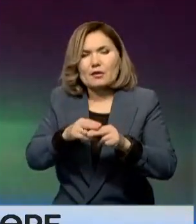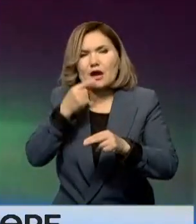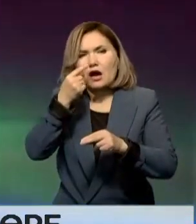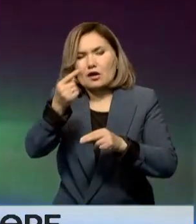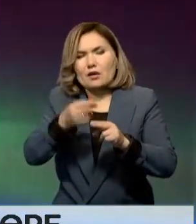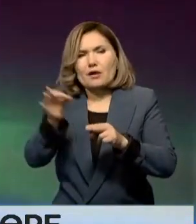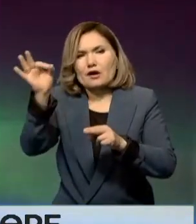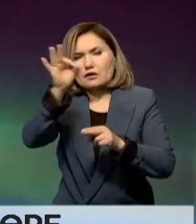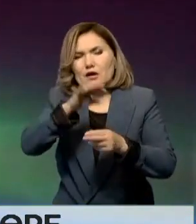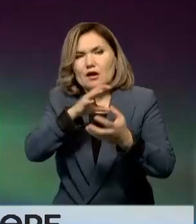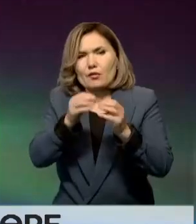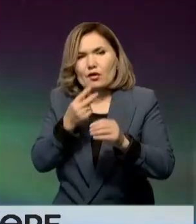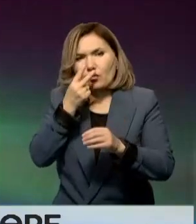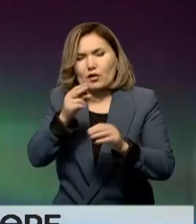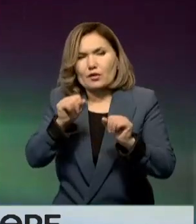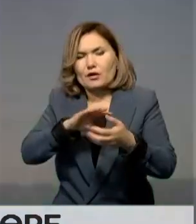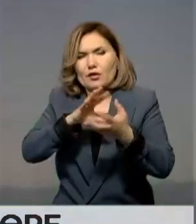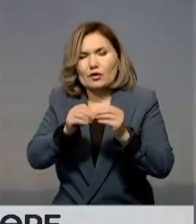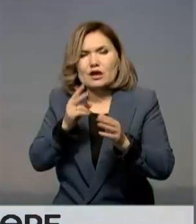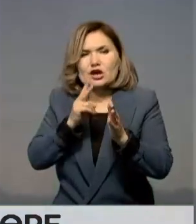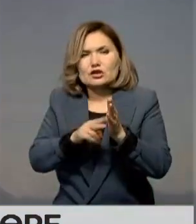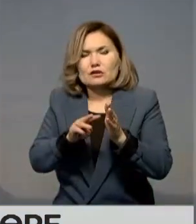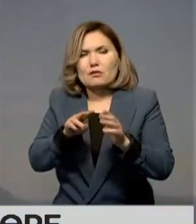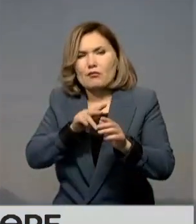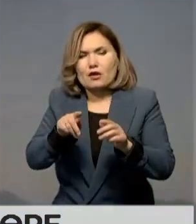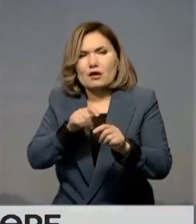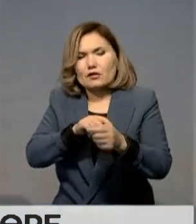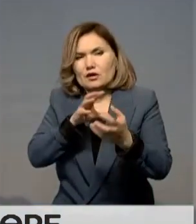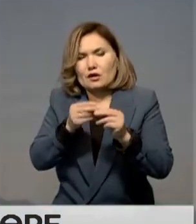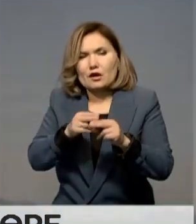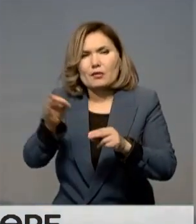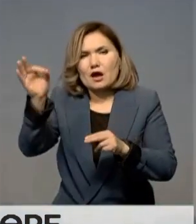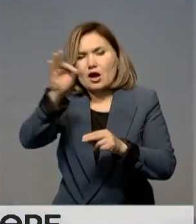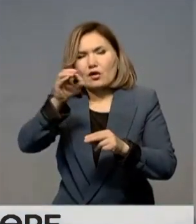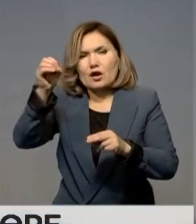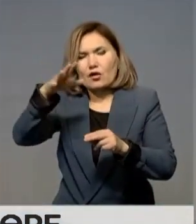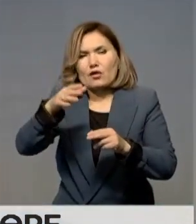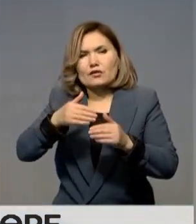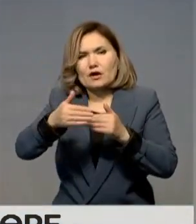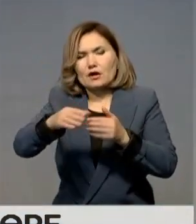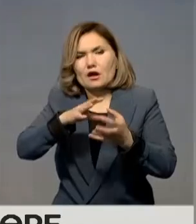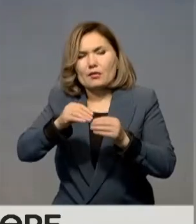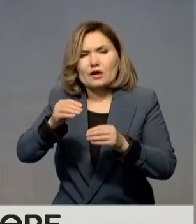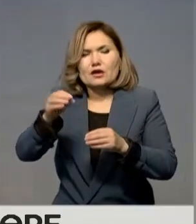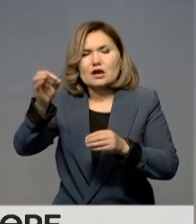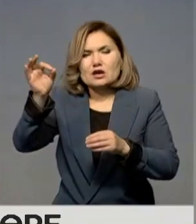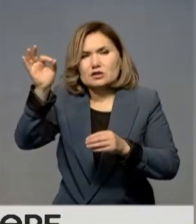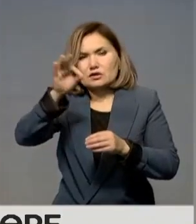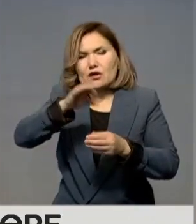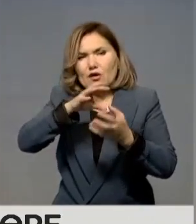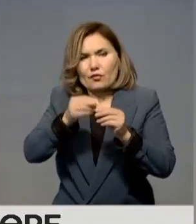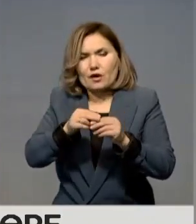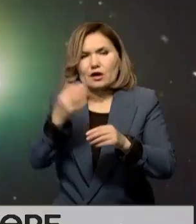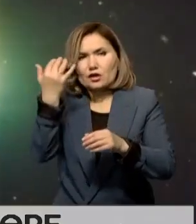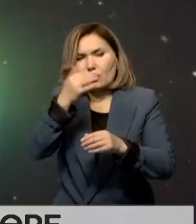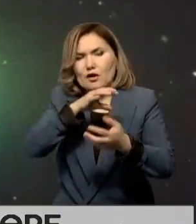жарты астрономиялық бірлікке тең, немесе 70 миллион шақырым. Әрмен қарай Атлас күннен алыстаған сайын сәулесі де сөне бастайды. 24 қазаннан